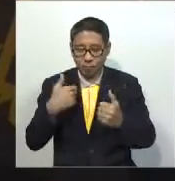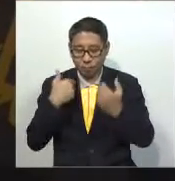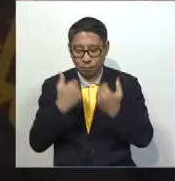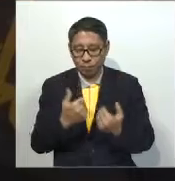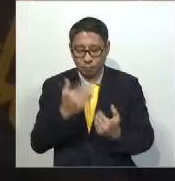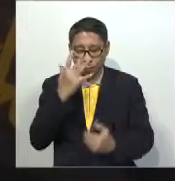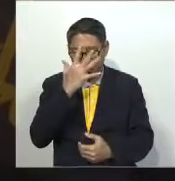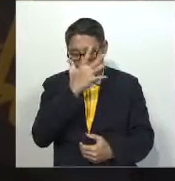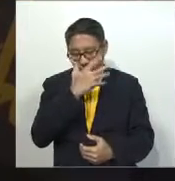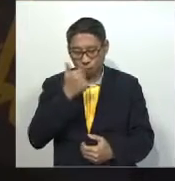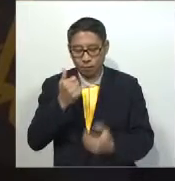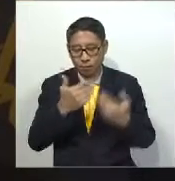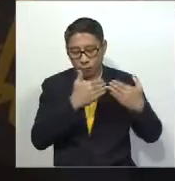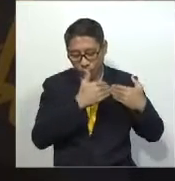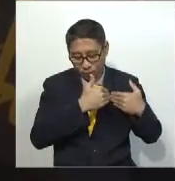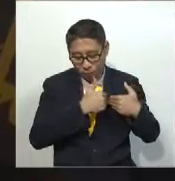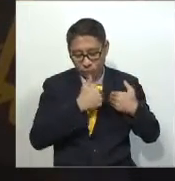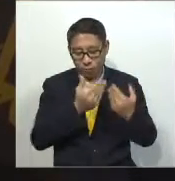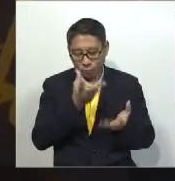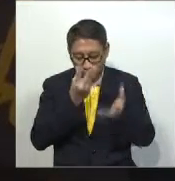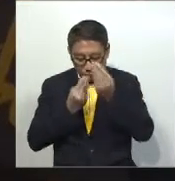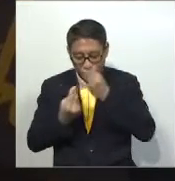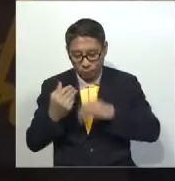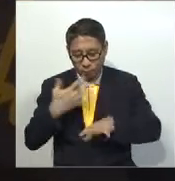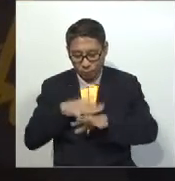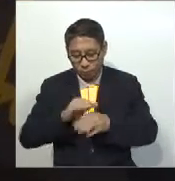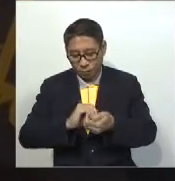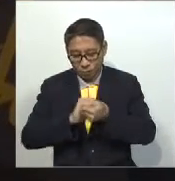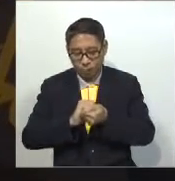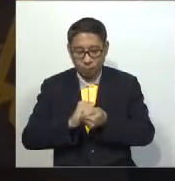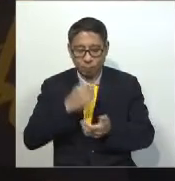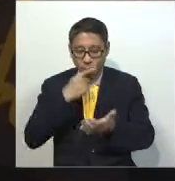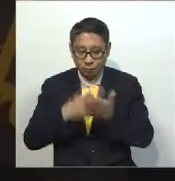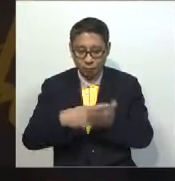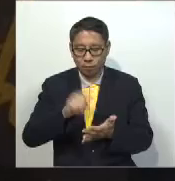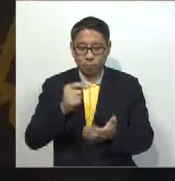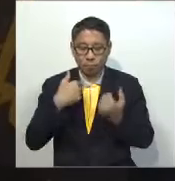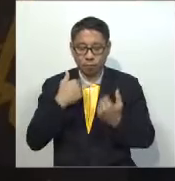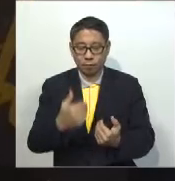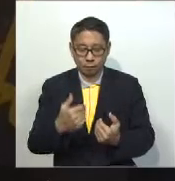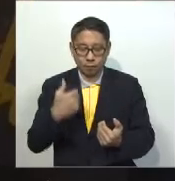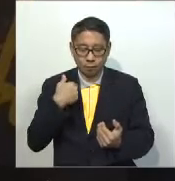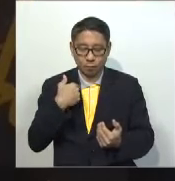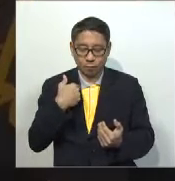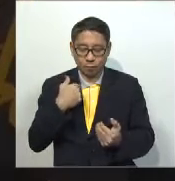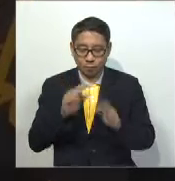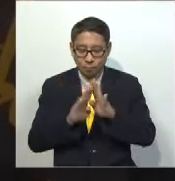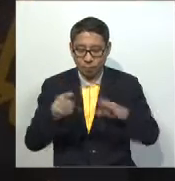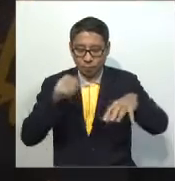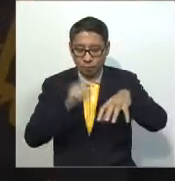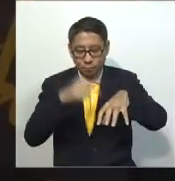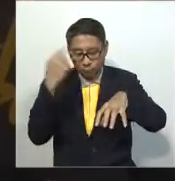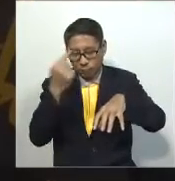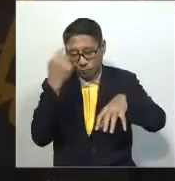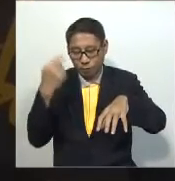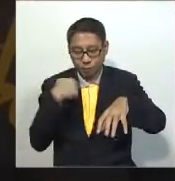จากความสวยงามความประทับใจความเรียนรู้ร่วมกันแล้วเนี่ยยังได้ประโยชน์ในแง่ของการถ้าเกิดเปิดให้เป็นแหล่งท่องเที่